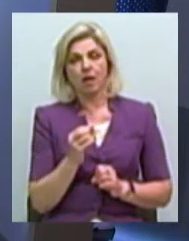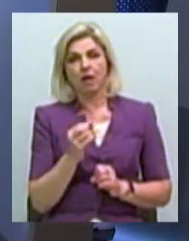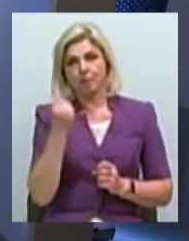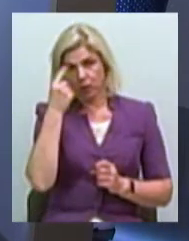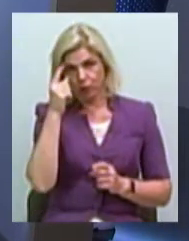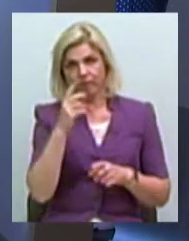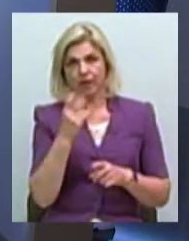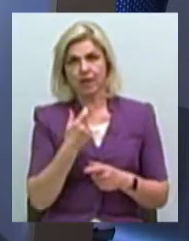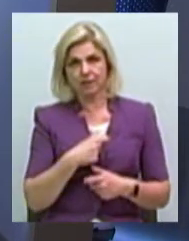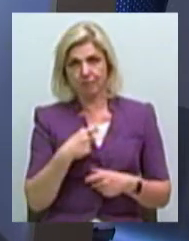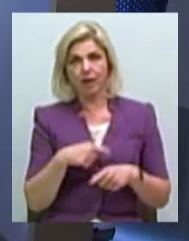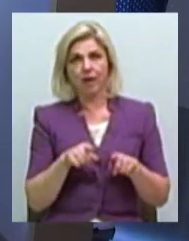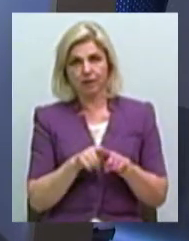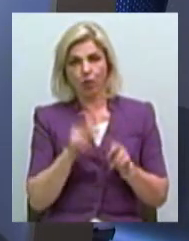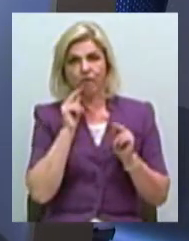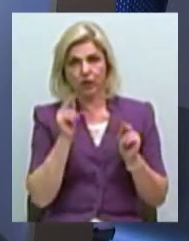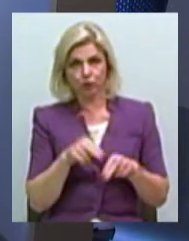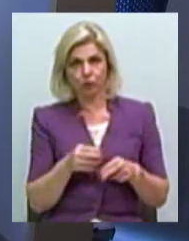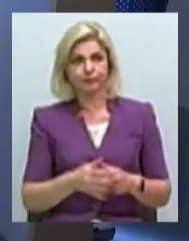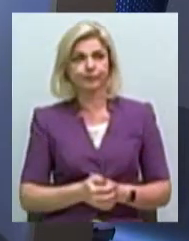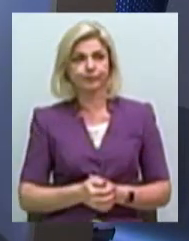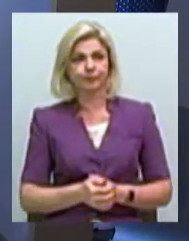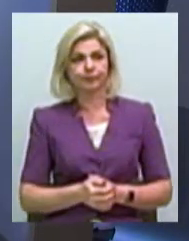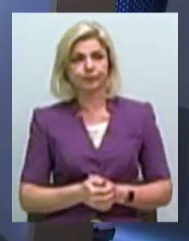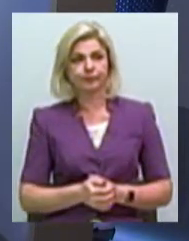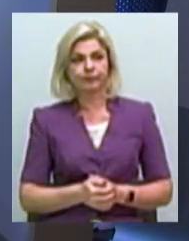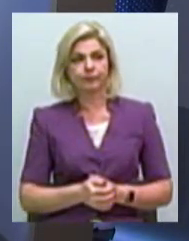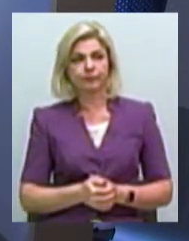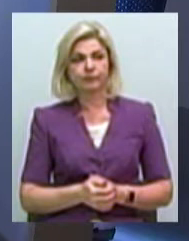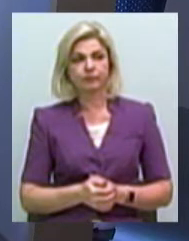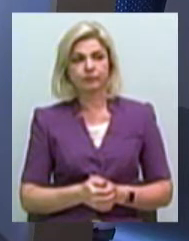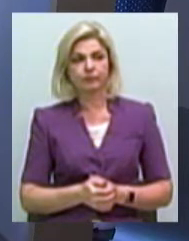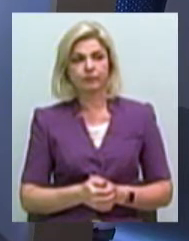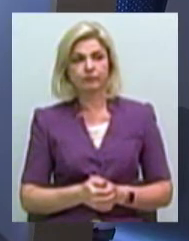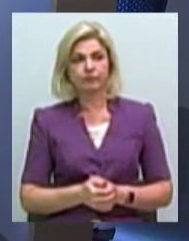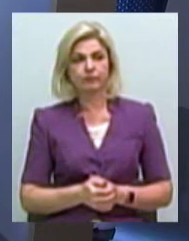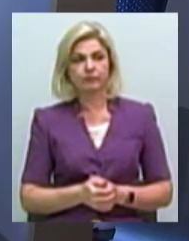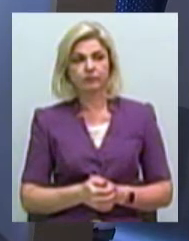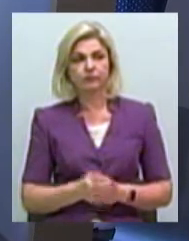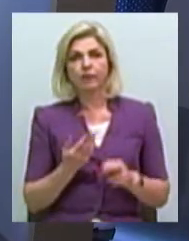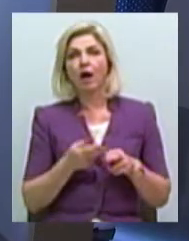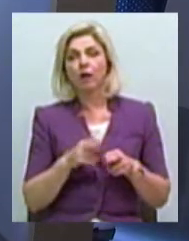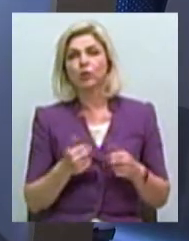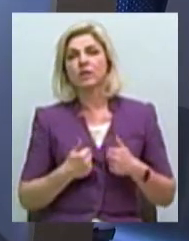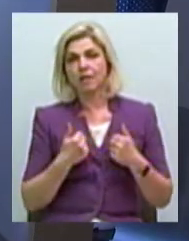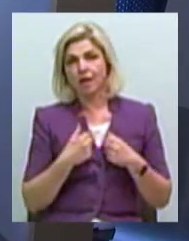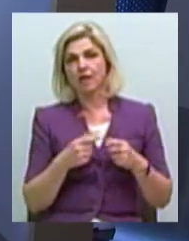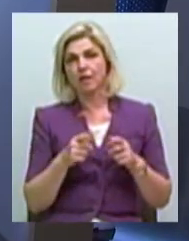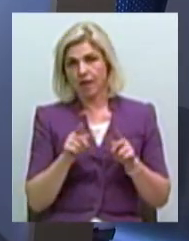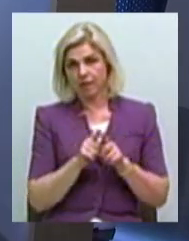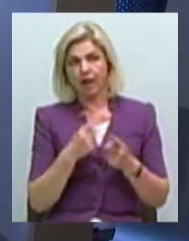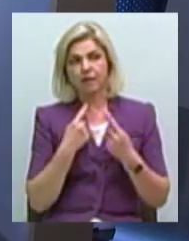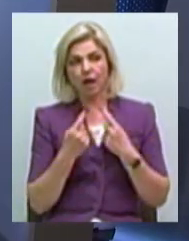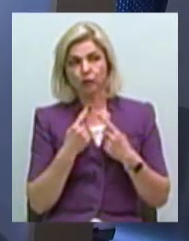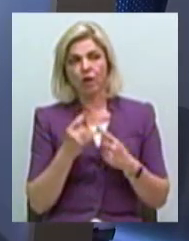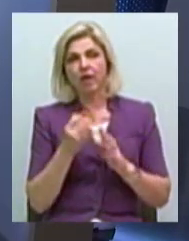вот курточку вины, понимаете, которая накидывает на себя эти люди, и которые пытаются вести со мной этот диалог и